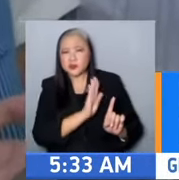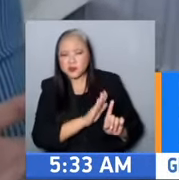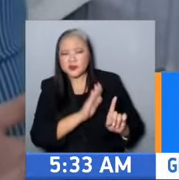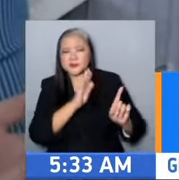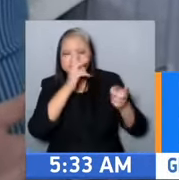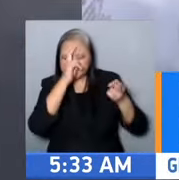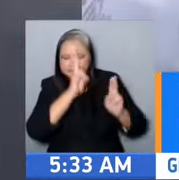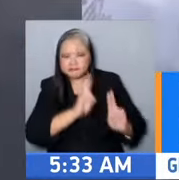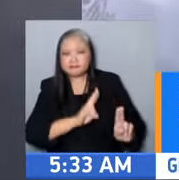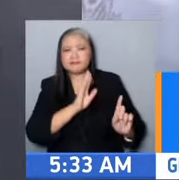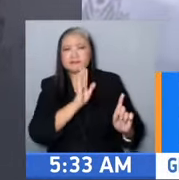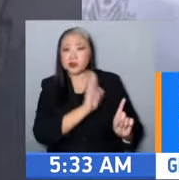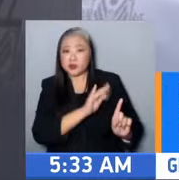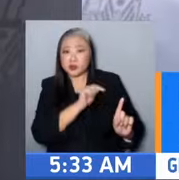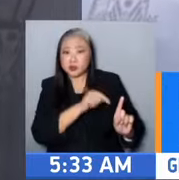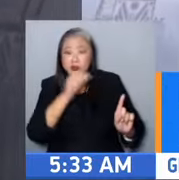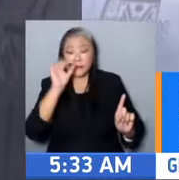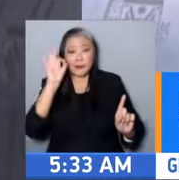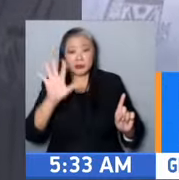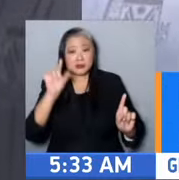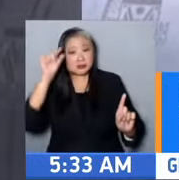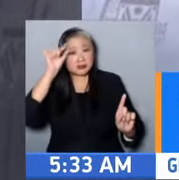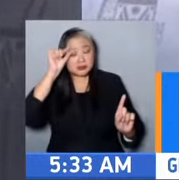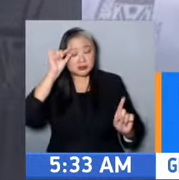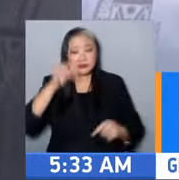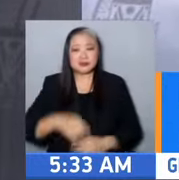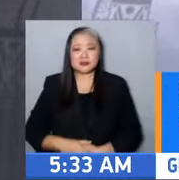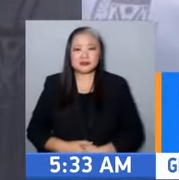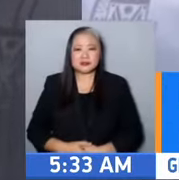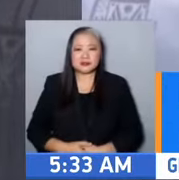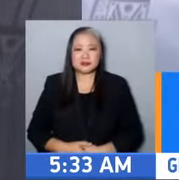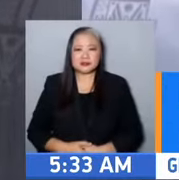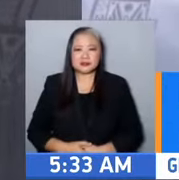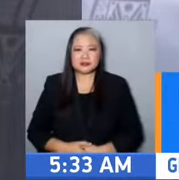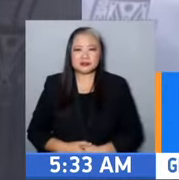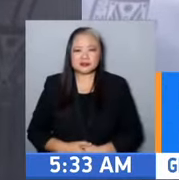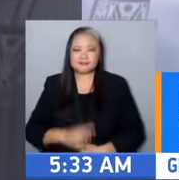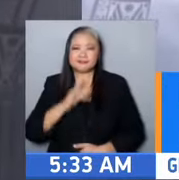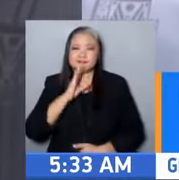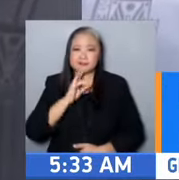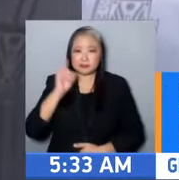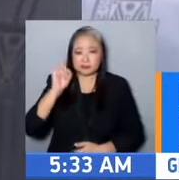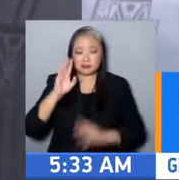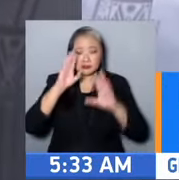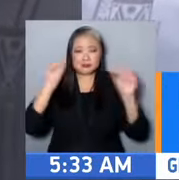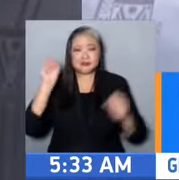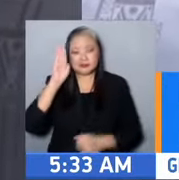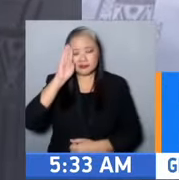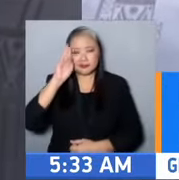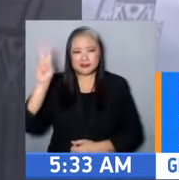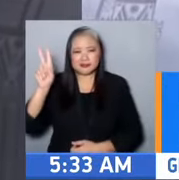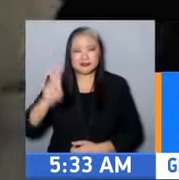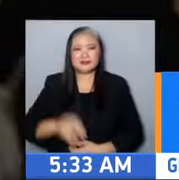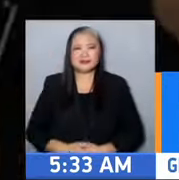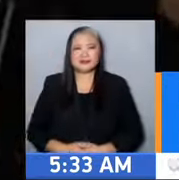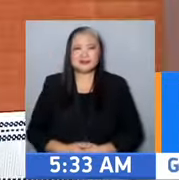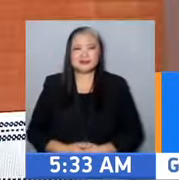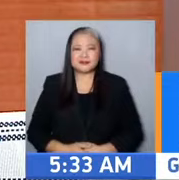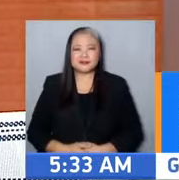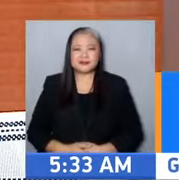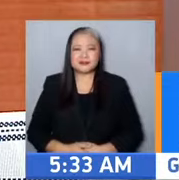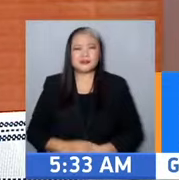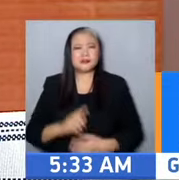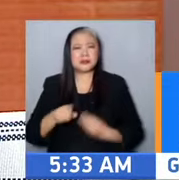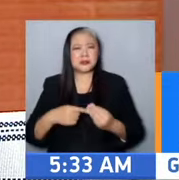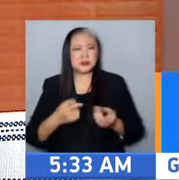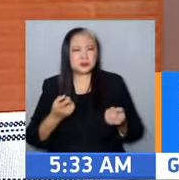to Pastor Quibuloy. Yan ang SOTD o Soundbite of the Day mula kay Pangulong Bongbong Marcos kaugnay ng mga inilatag